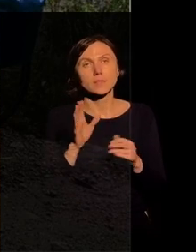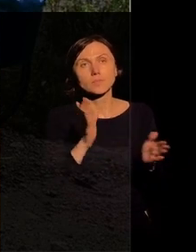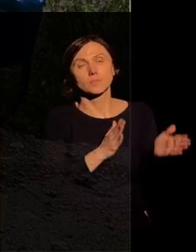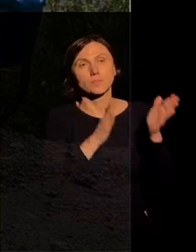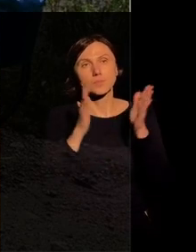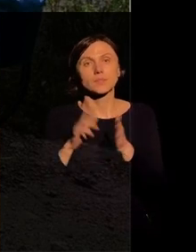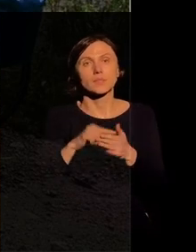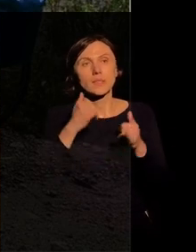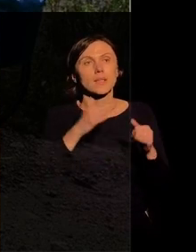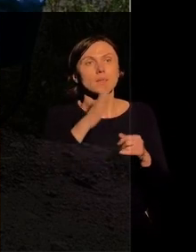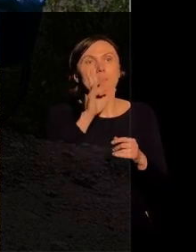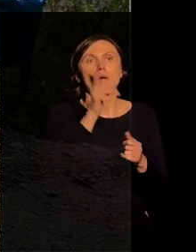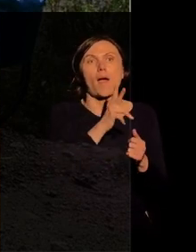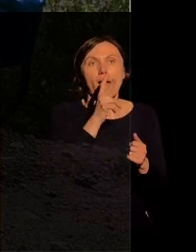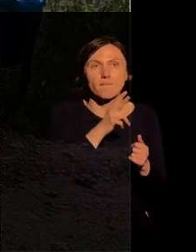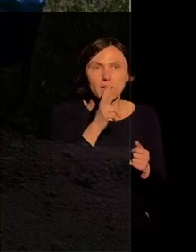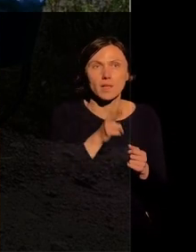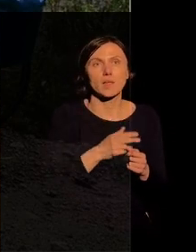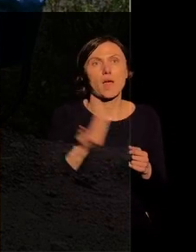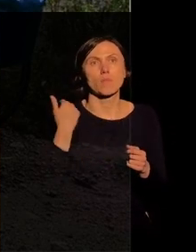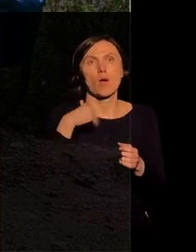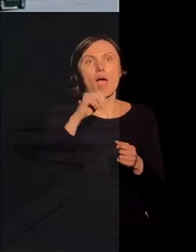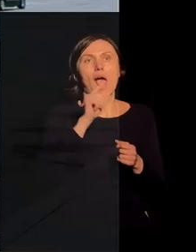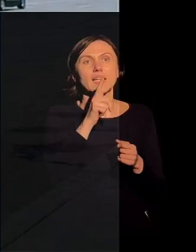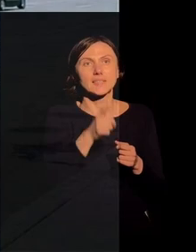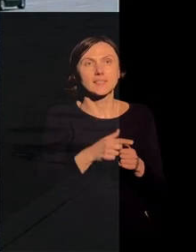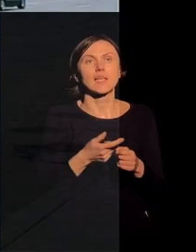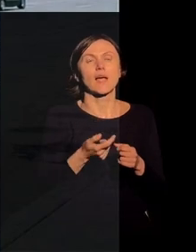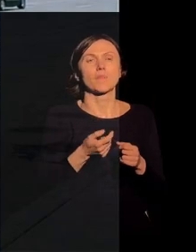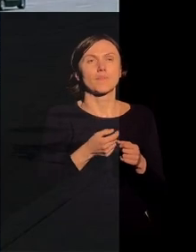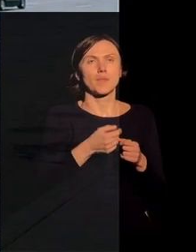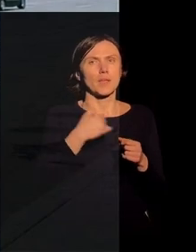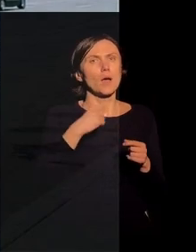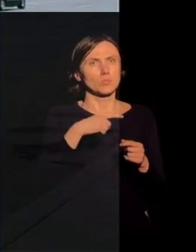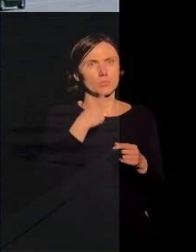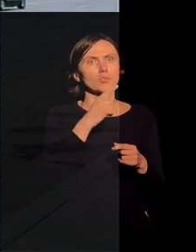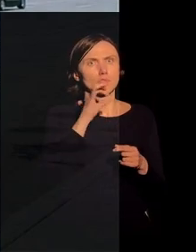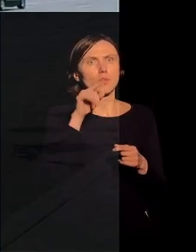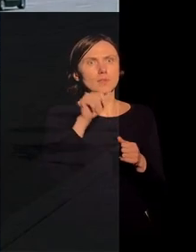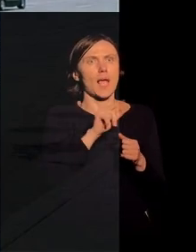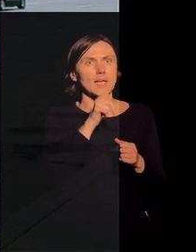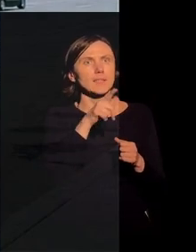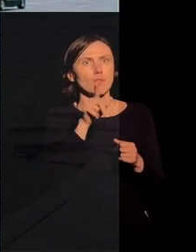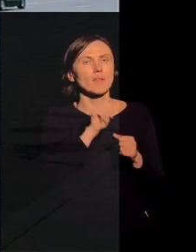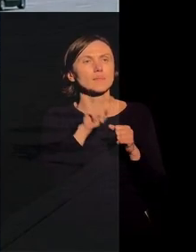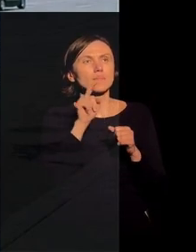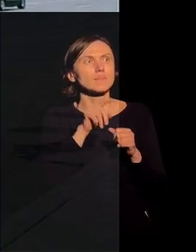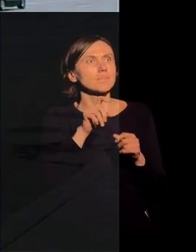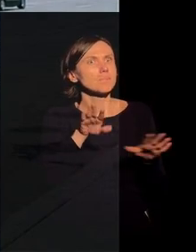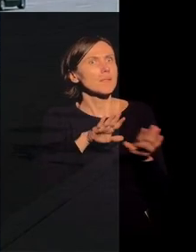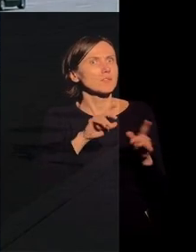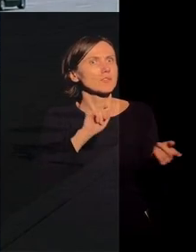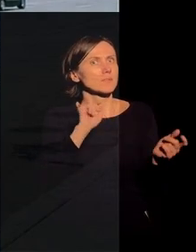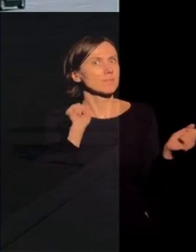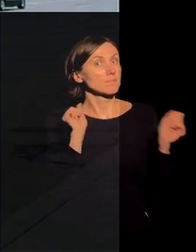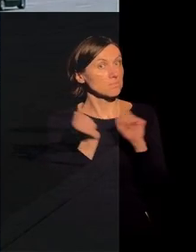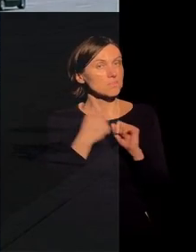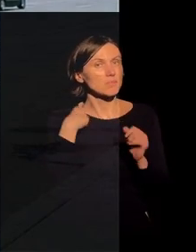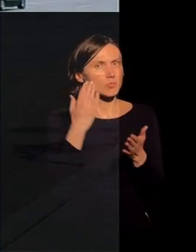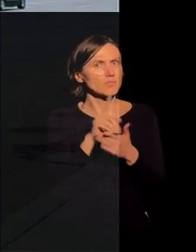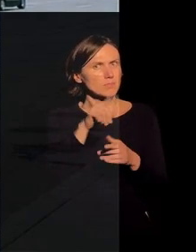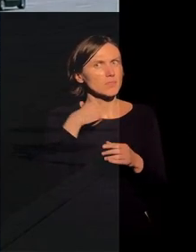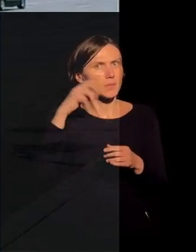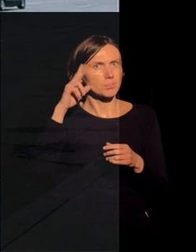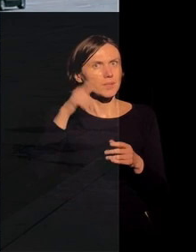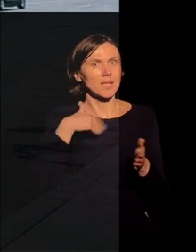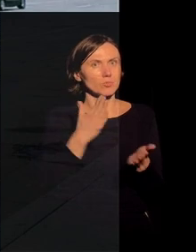przyszedł czas na inne kontynenty, była Afryka, była Azja i Azja, muszę państwu powiedzieć, że Azja to była takim trochę punktem zwrotnym. Ja już wtedy